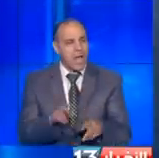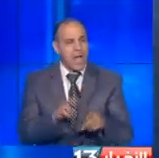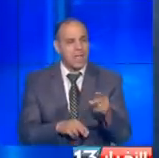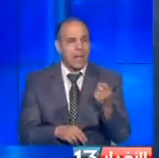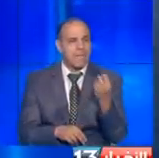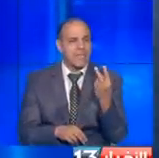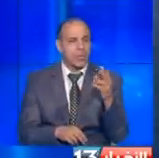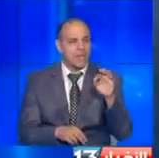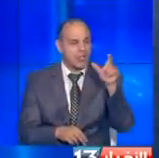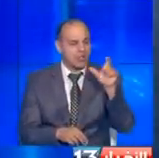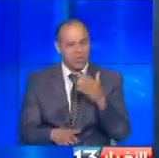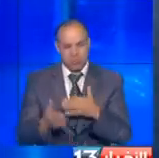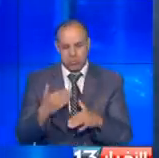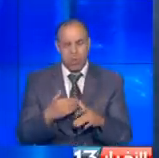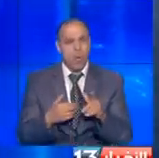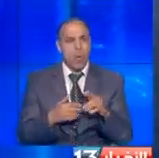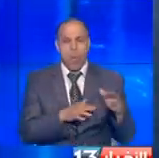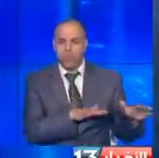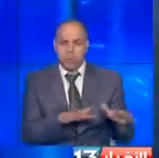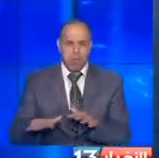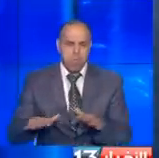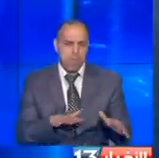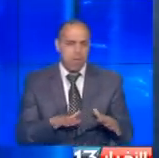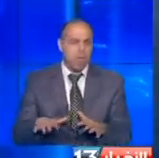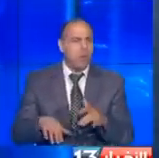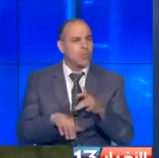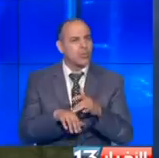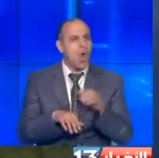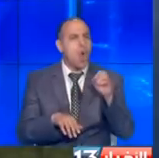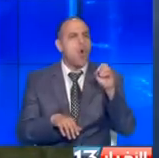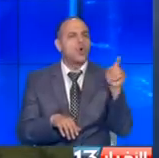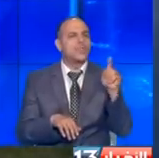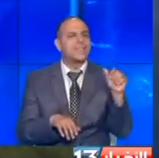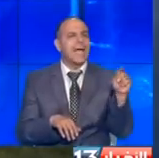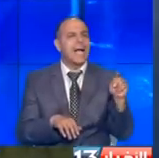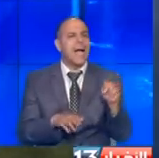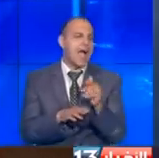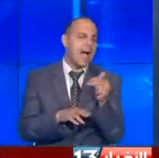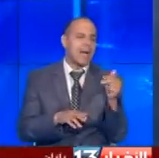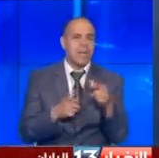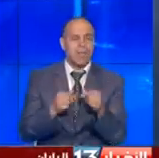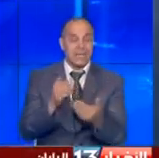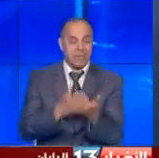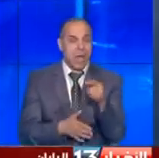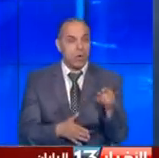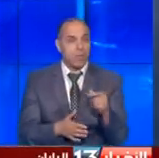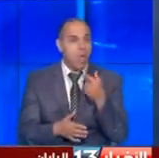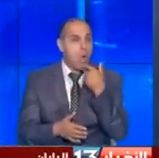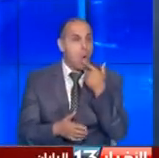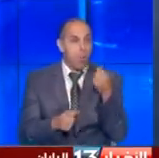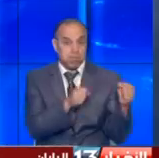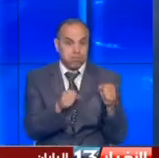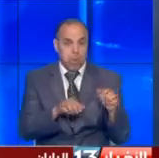من 230 آخرين جراء الزلزال الذي ضرب محافظة أوزاكا غرب البلاد صباح اليوم. وبلغت